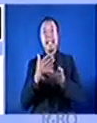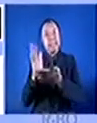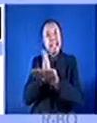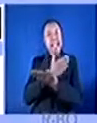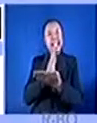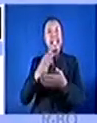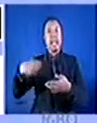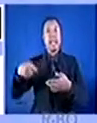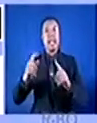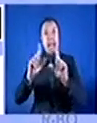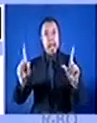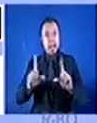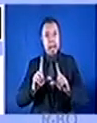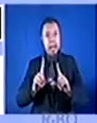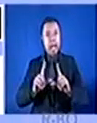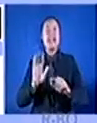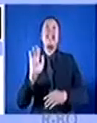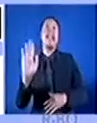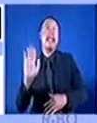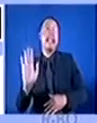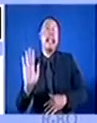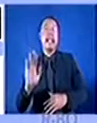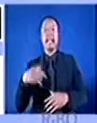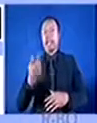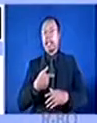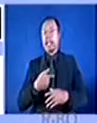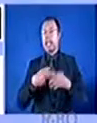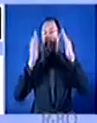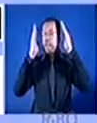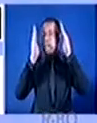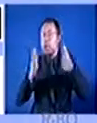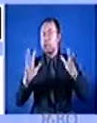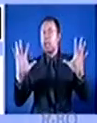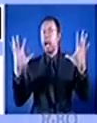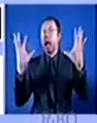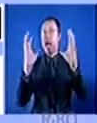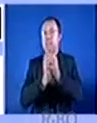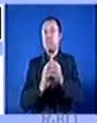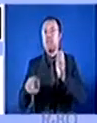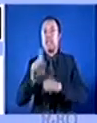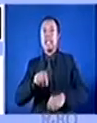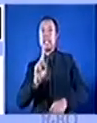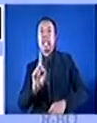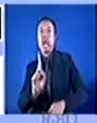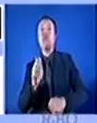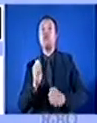dan lembaga, tetapi nanti akan kita satukan supaya menjadi